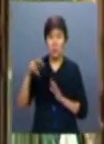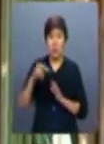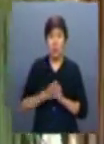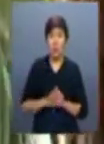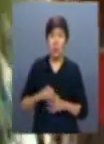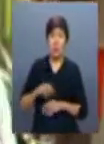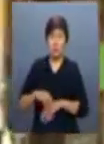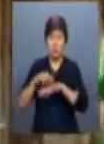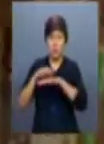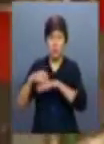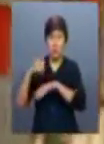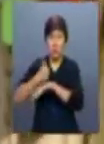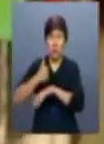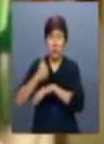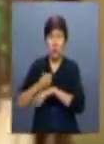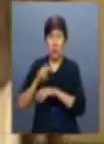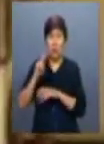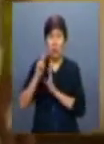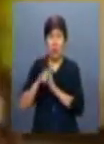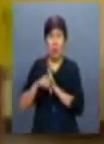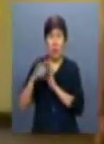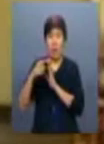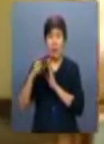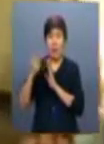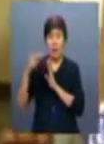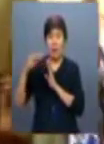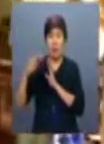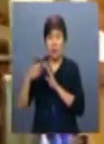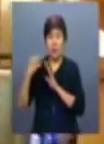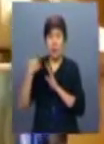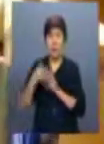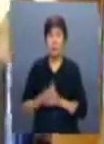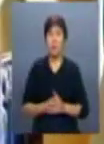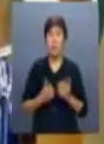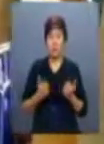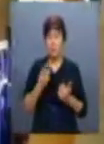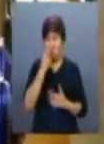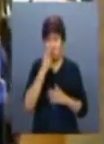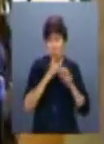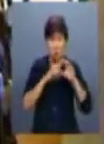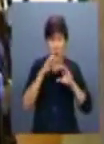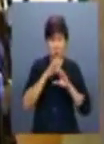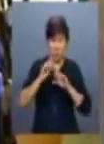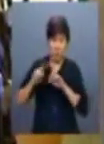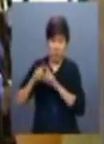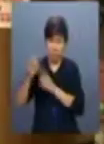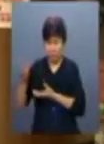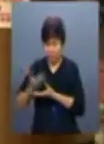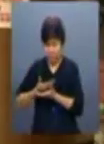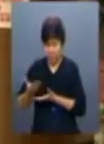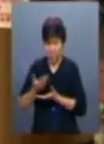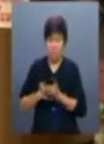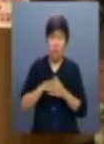แห่งชาติจากแถลงข่าวชี้แจงถึงกรณีการทุบอาคาร Flashดินแดงรวมทั้งความคืบหน้าโครงการฟื้นฟูเมืองชุมชนดินแดง